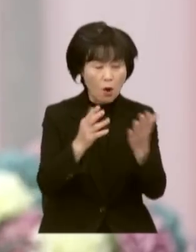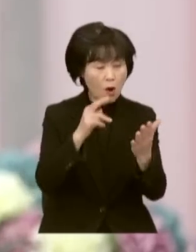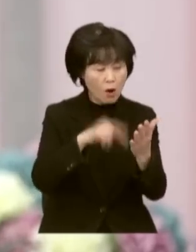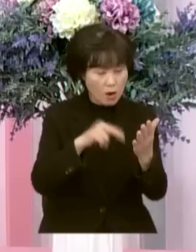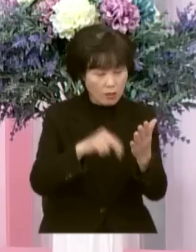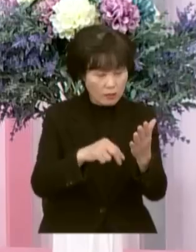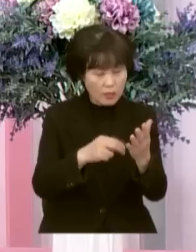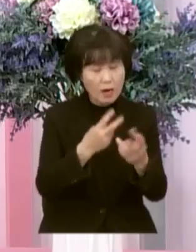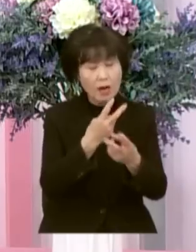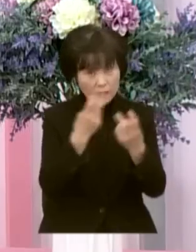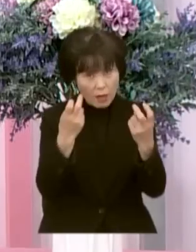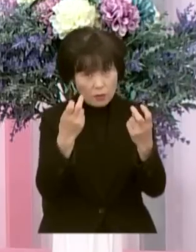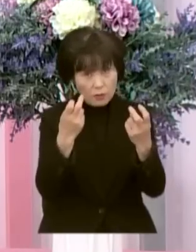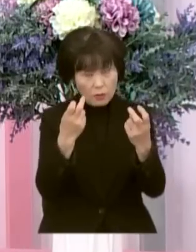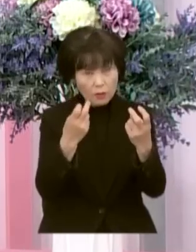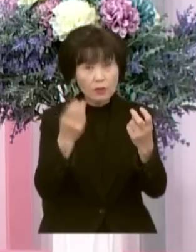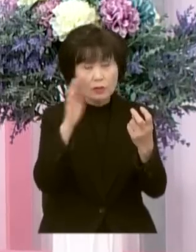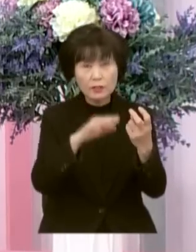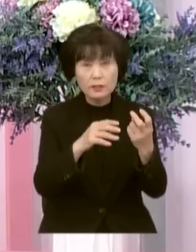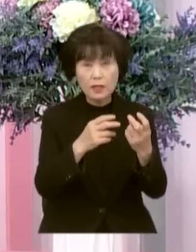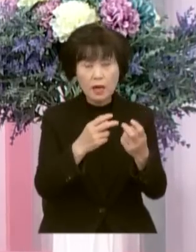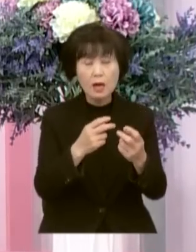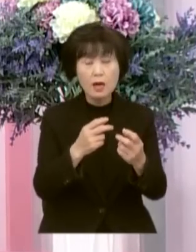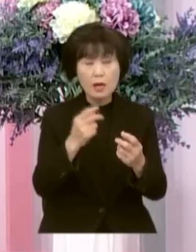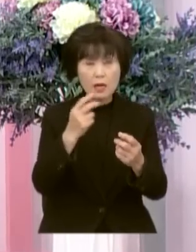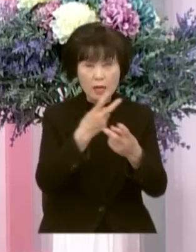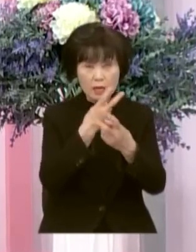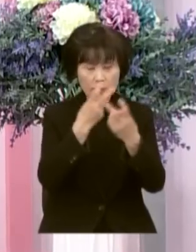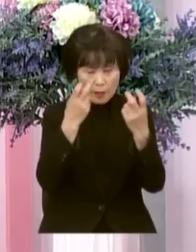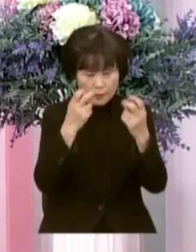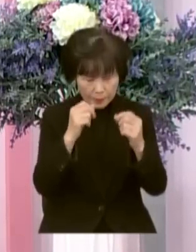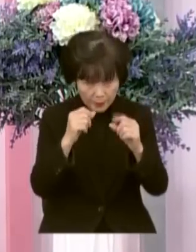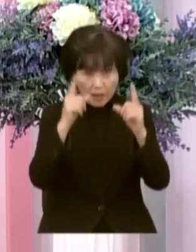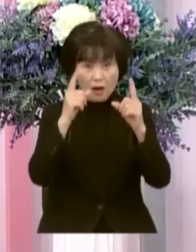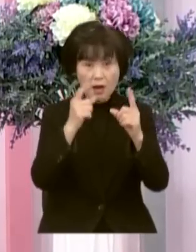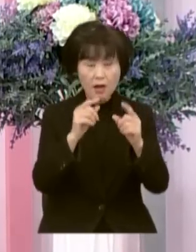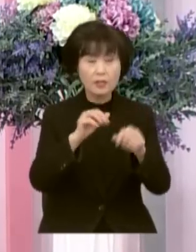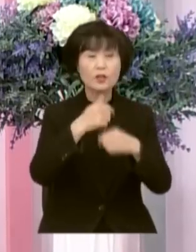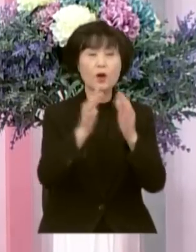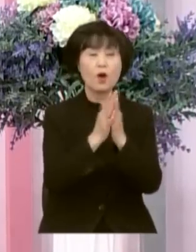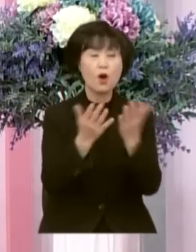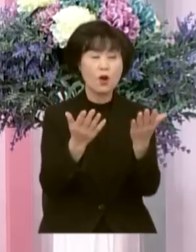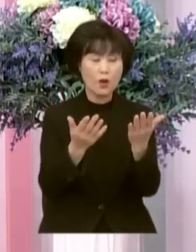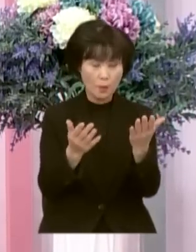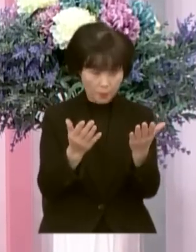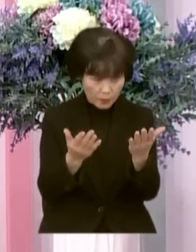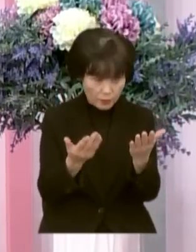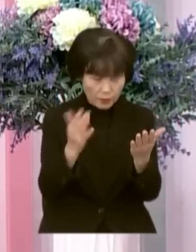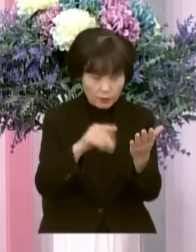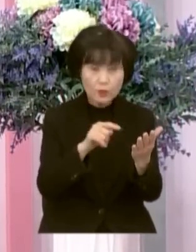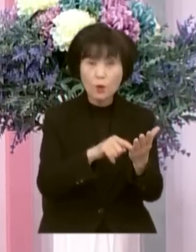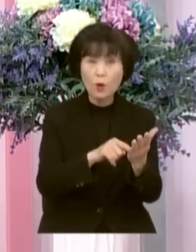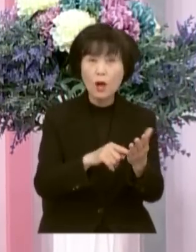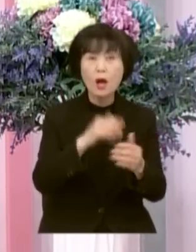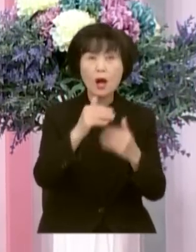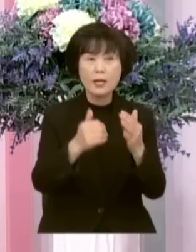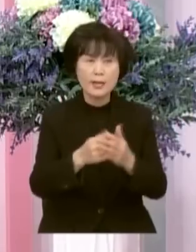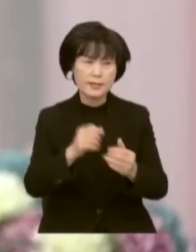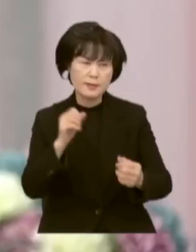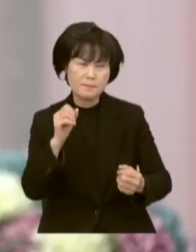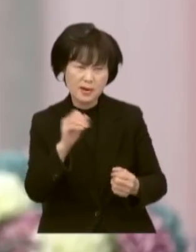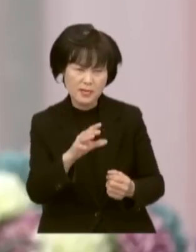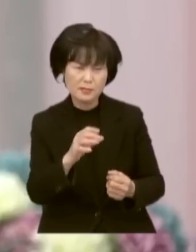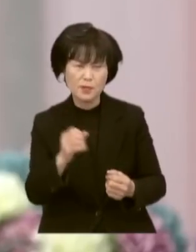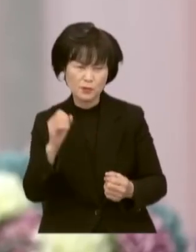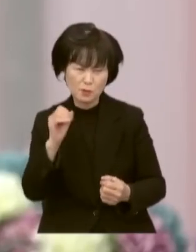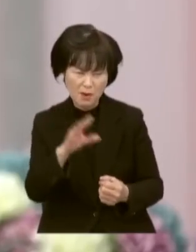잤는데 이렇게 촥 펼쳤거든요. 근데 욥기 33장 16절 말씀이 딱 있는데 하나님이 말씀하시고 또